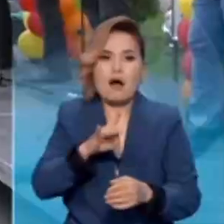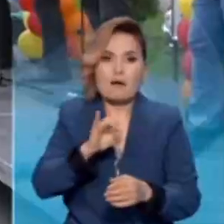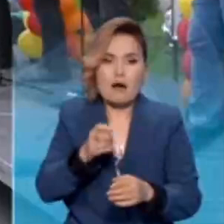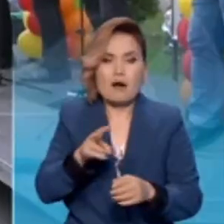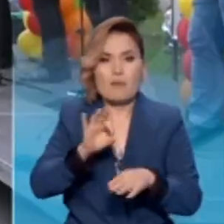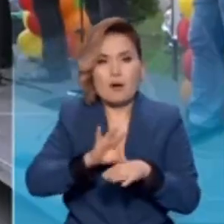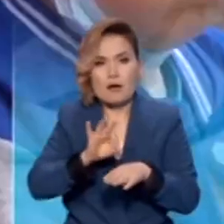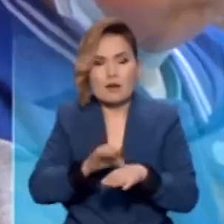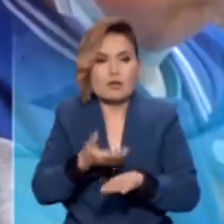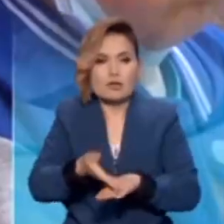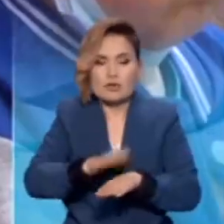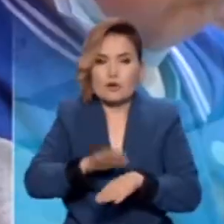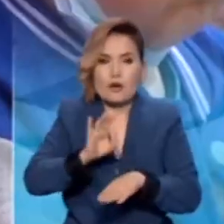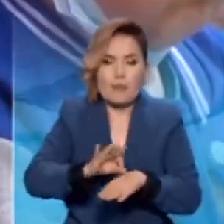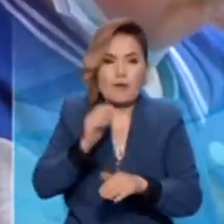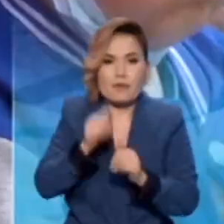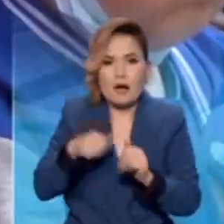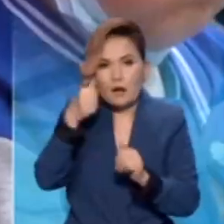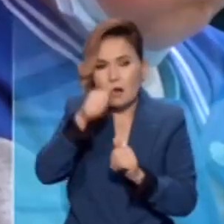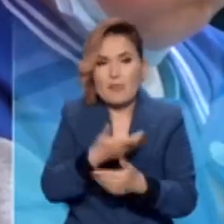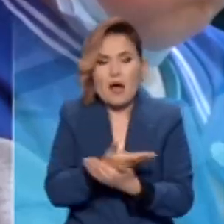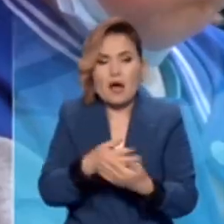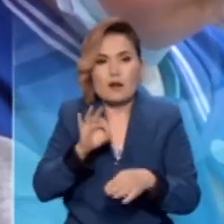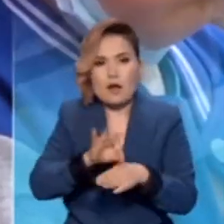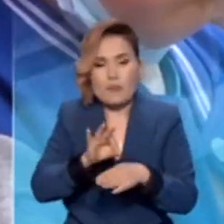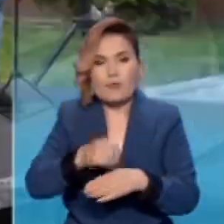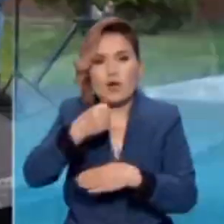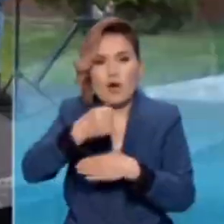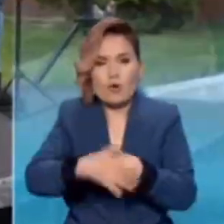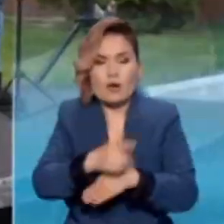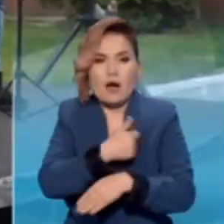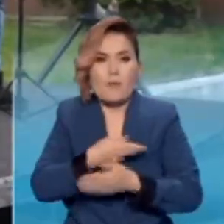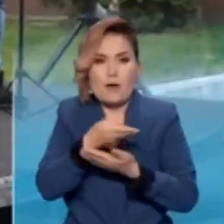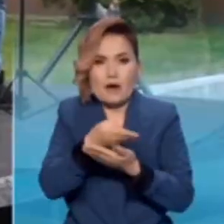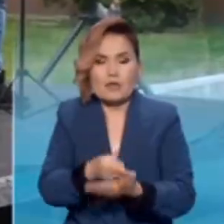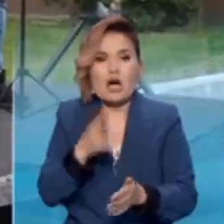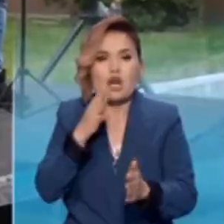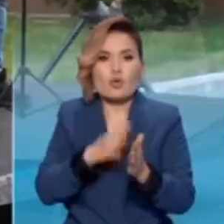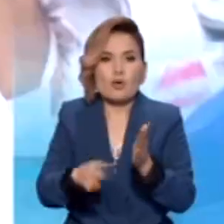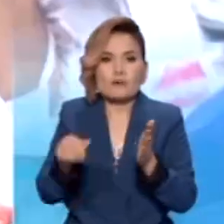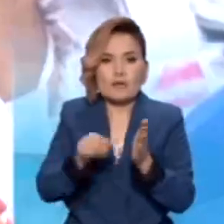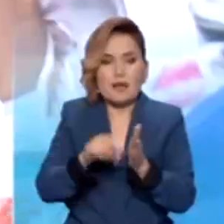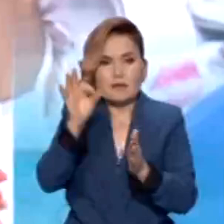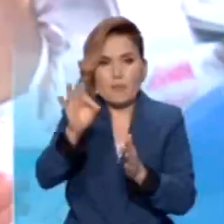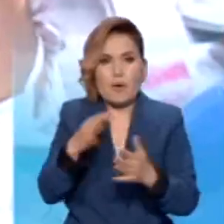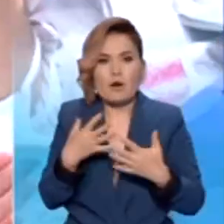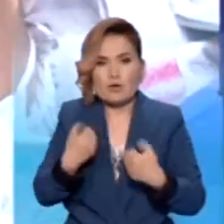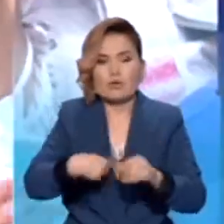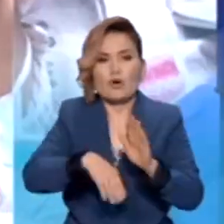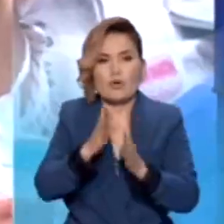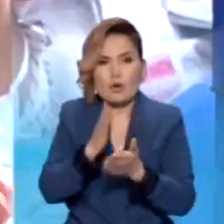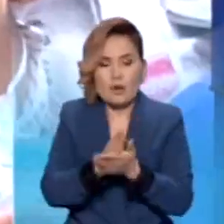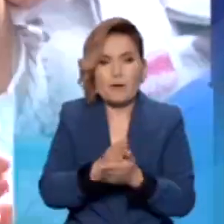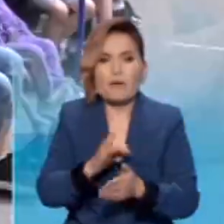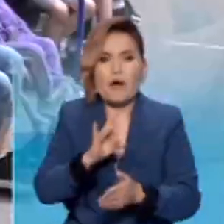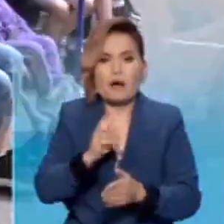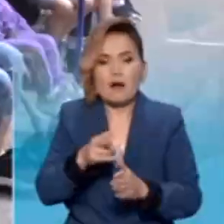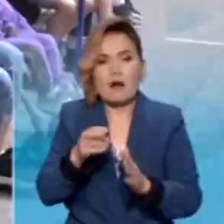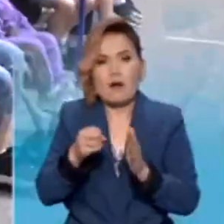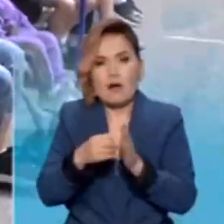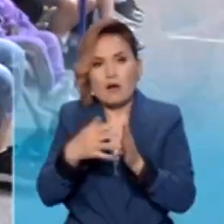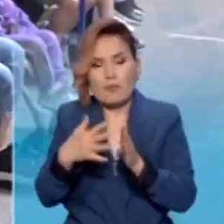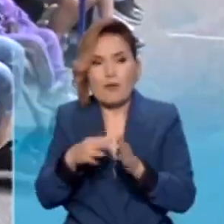ауруға шалдыққан бүлдіршіндер. Жыл сайын түрлі дертпен орталыққа түскен баланың 96% сауығып шықса, онко гематологиялық